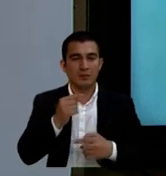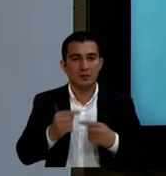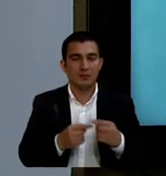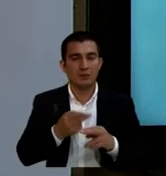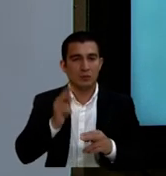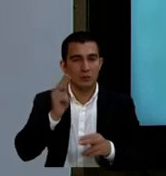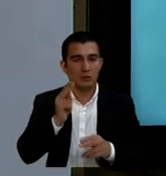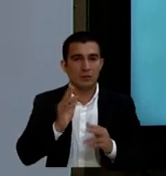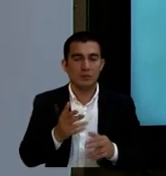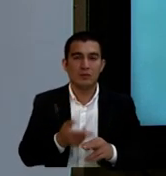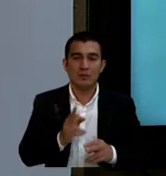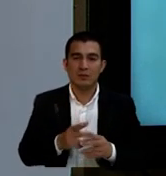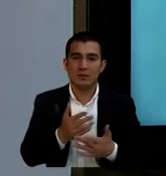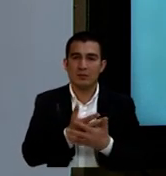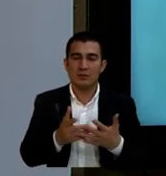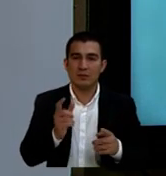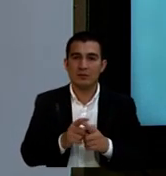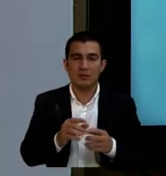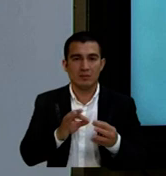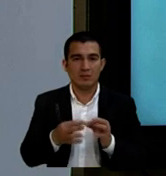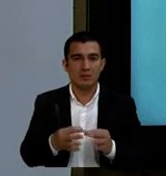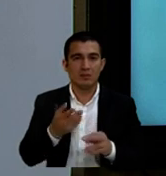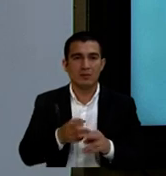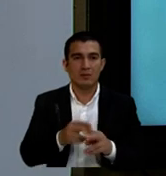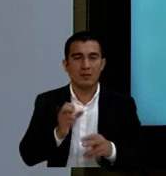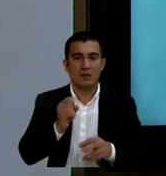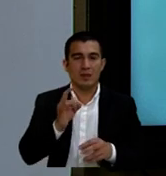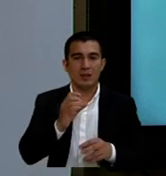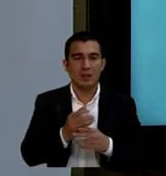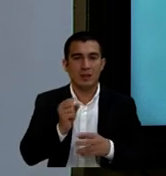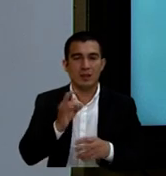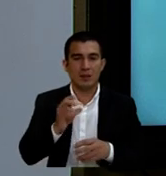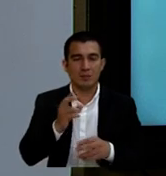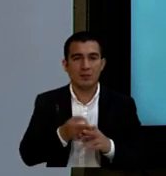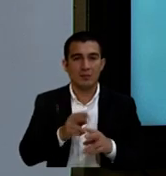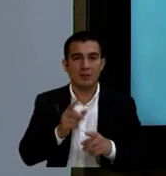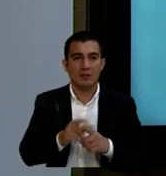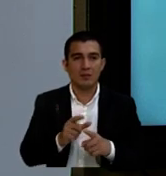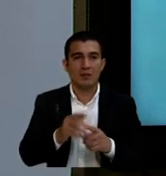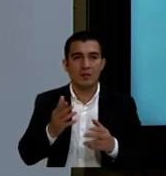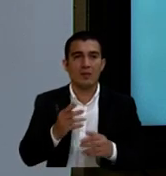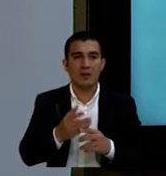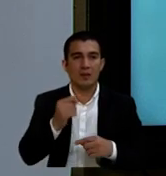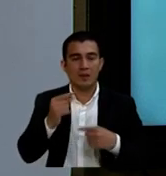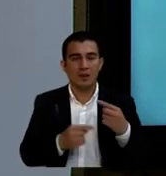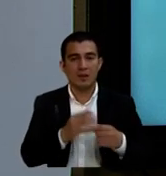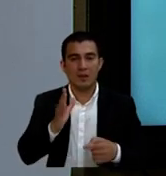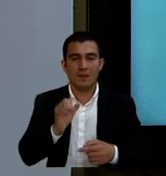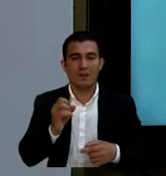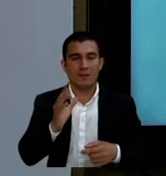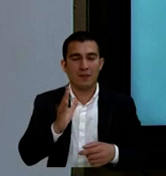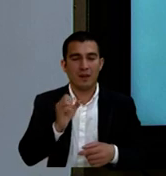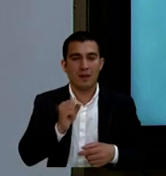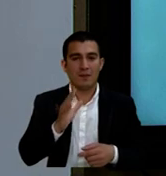o'rganamiz. So'zning lug'aviy ma'nosiga qaraymiz. Arab tilidan kirgan bu so'z avlod, valad so'zidan paydo bo'lgan. Avlod